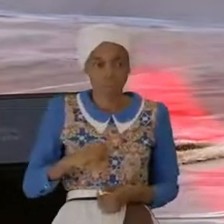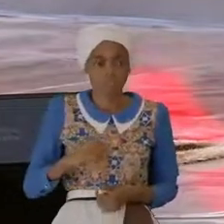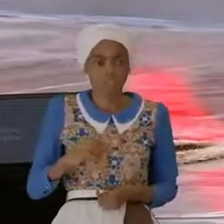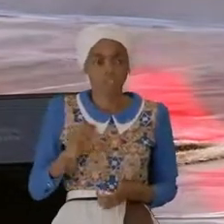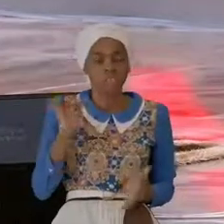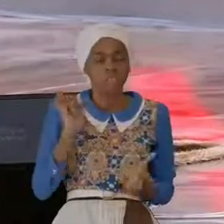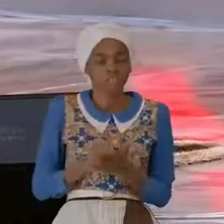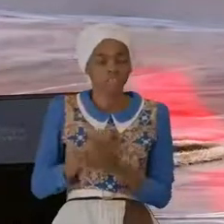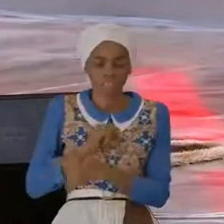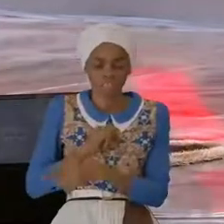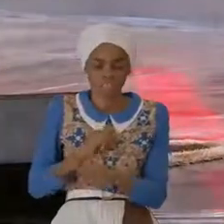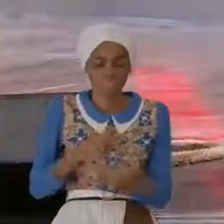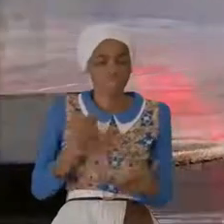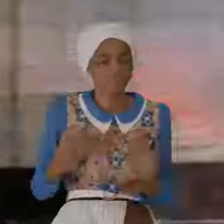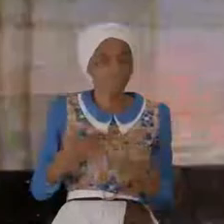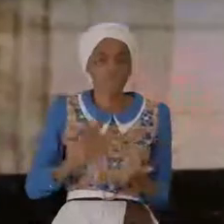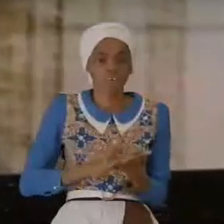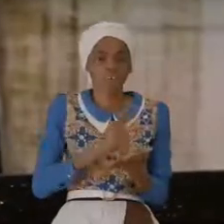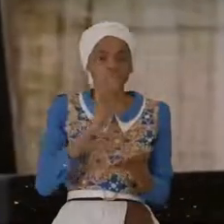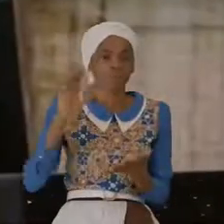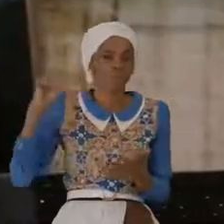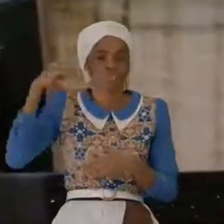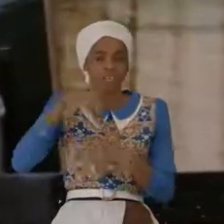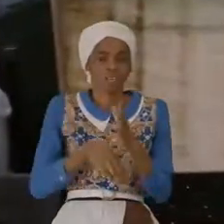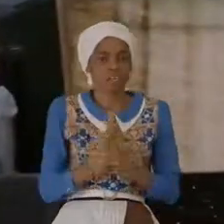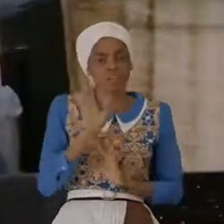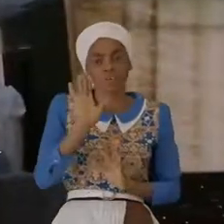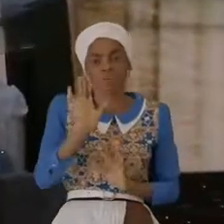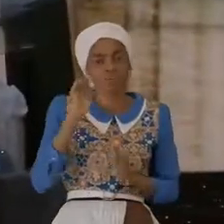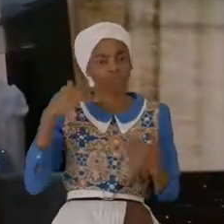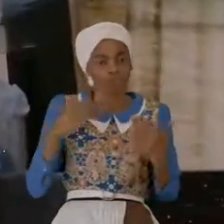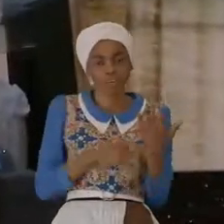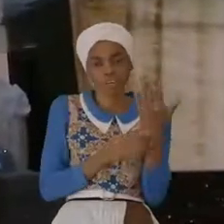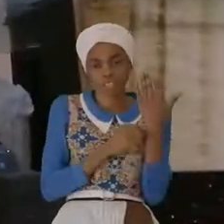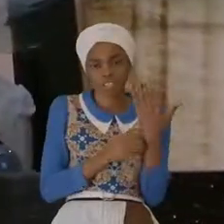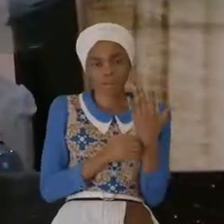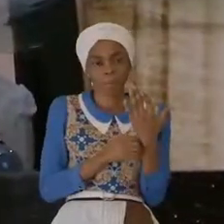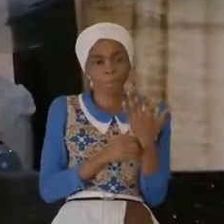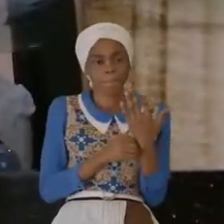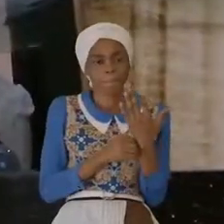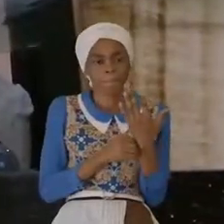soyez circoncis pour se glorifier dans votre chair.